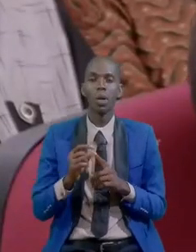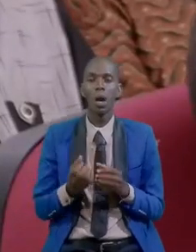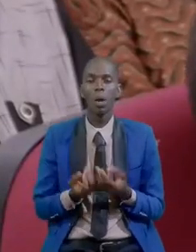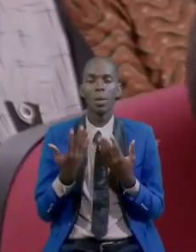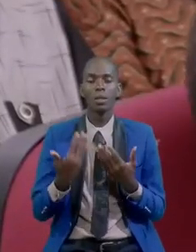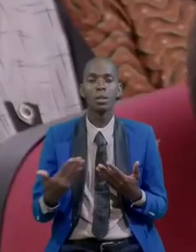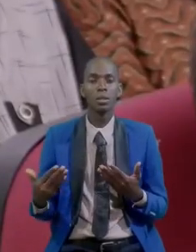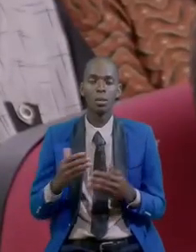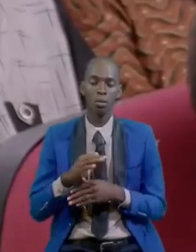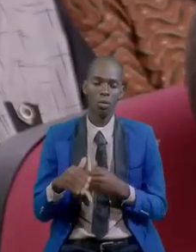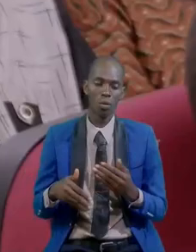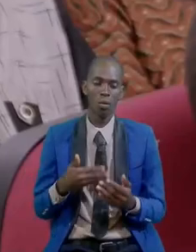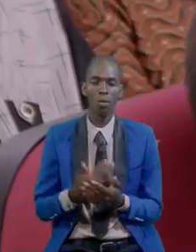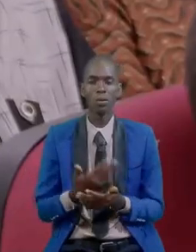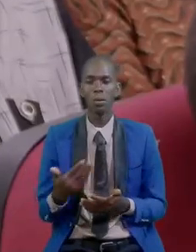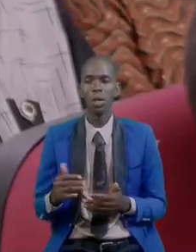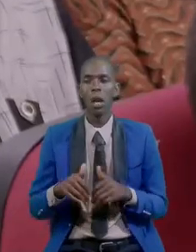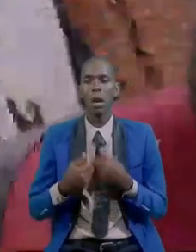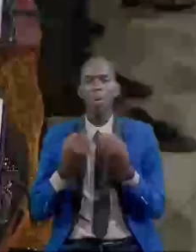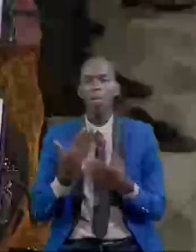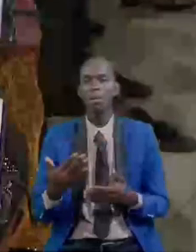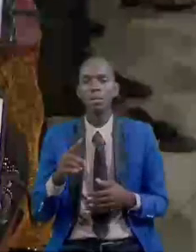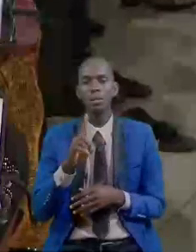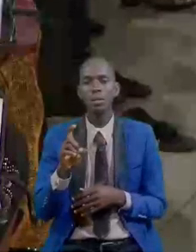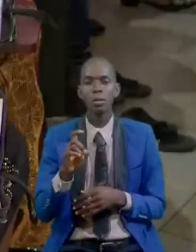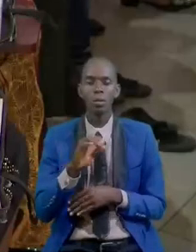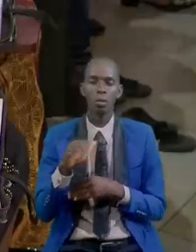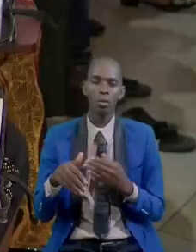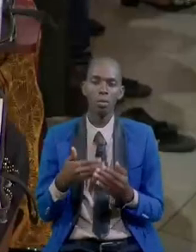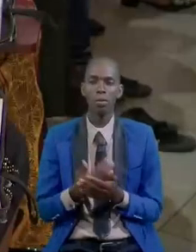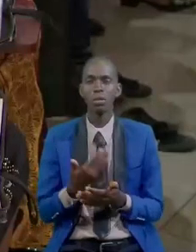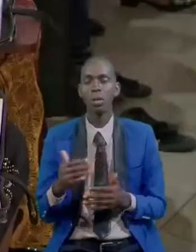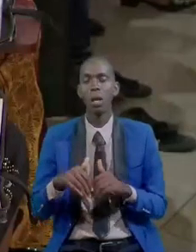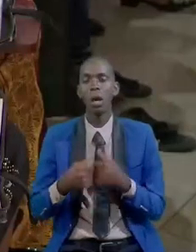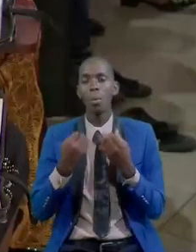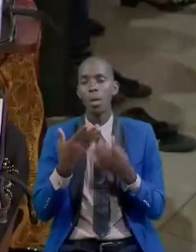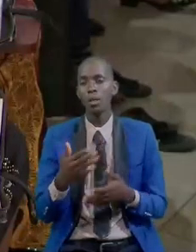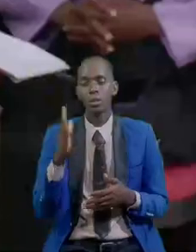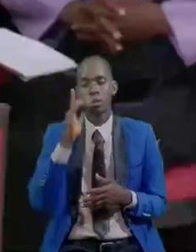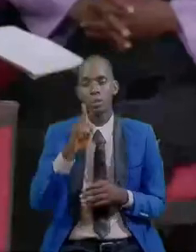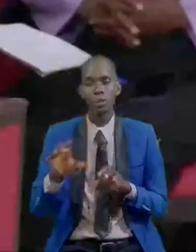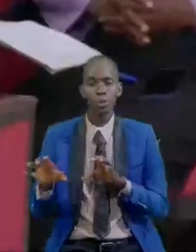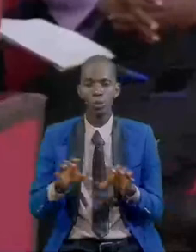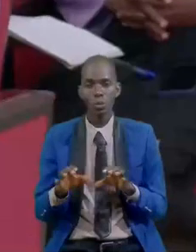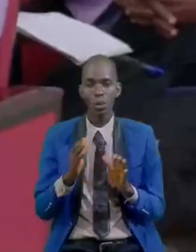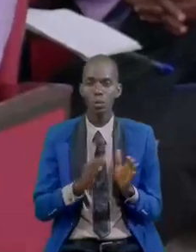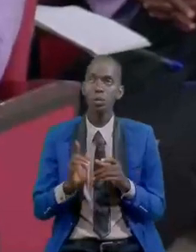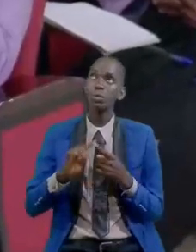choses? J'ai dit combien de choses? Combien de choses veux-tu faire selon sa